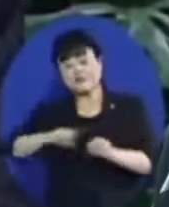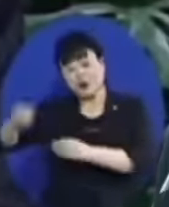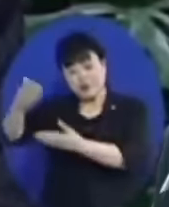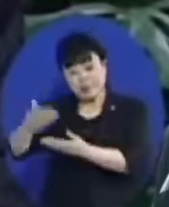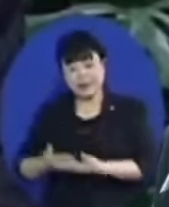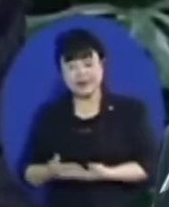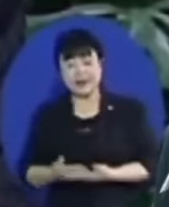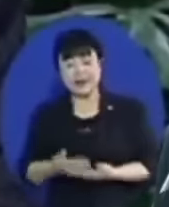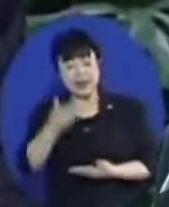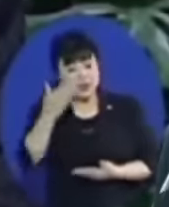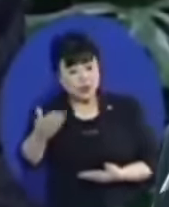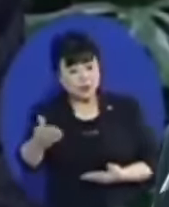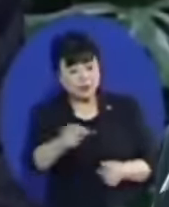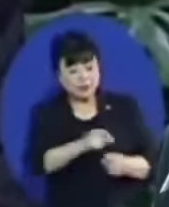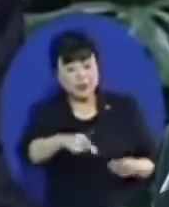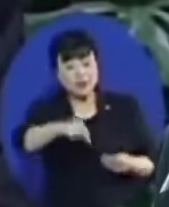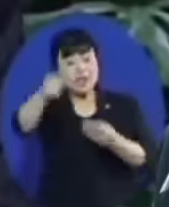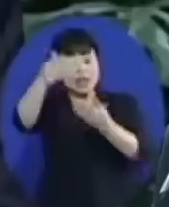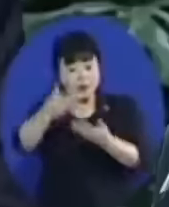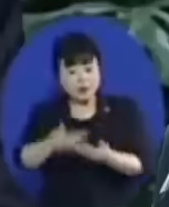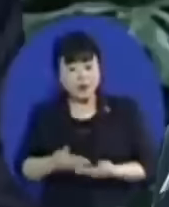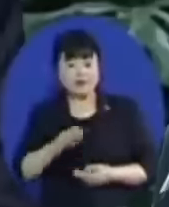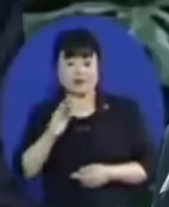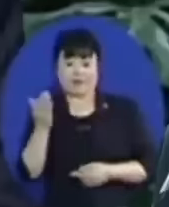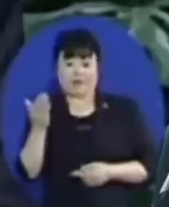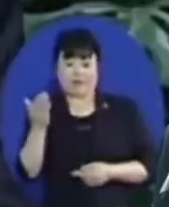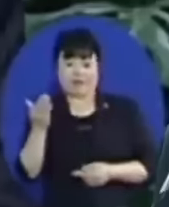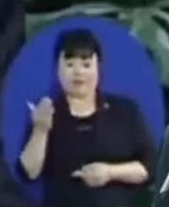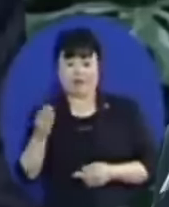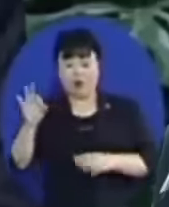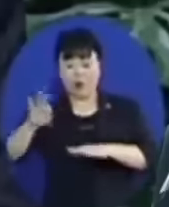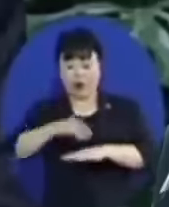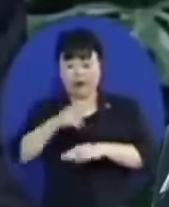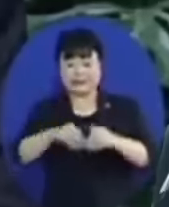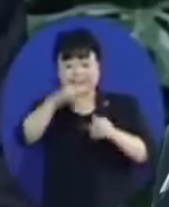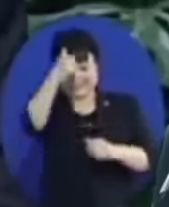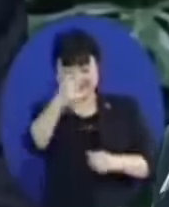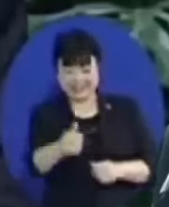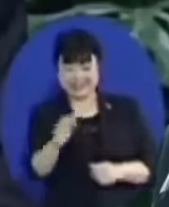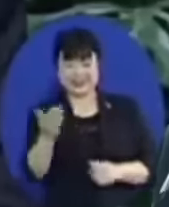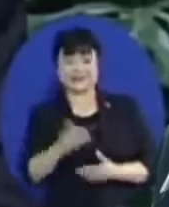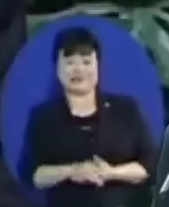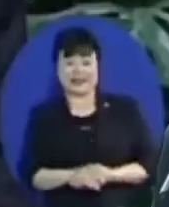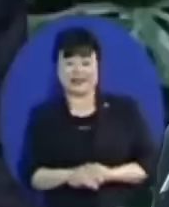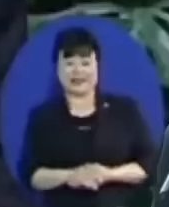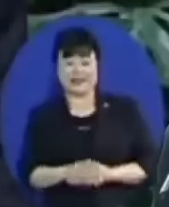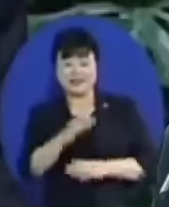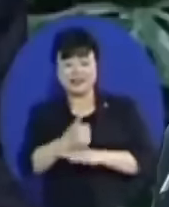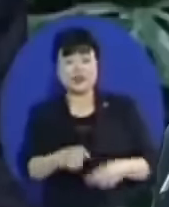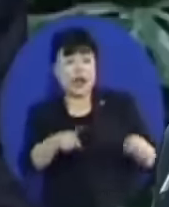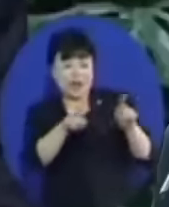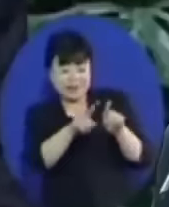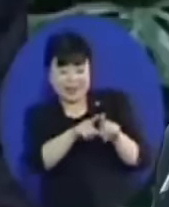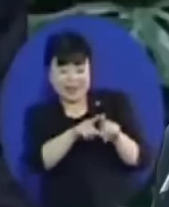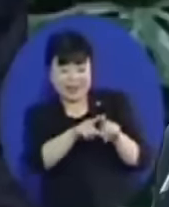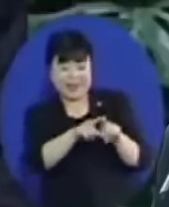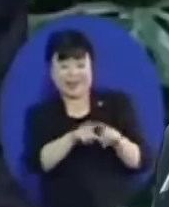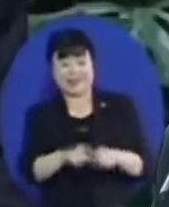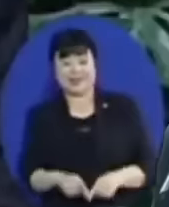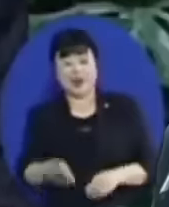받았는데 여러분은 택하신 족속이 되고 왕같은 제사장이 되었습니다. 그리스도와 함께